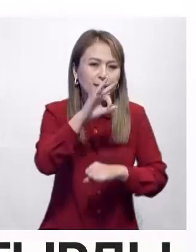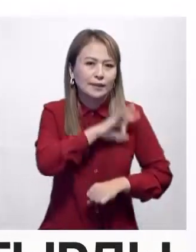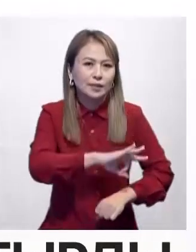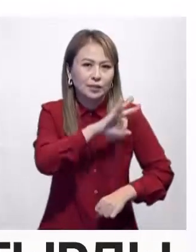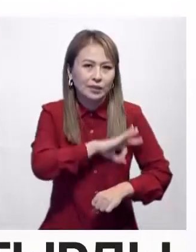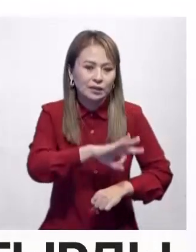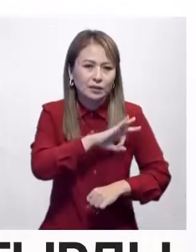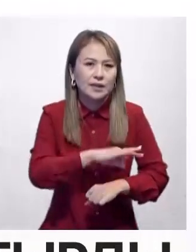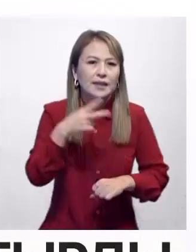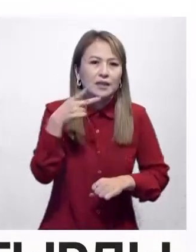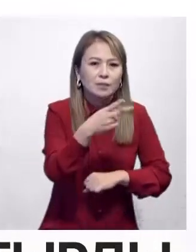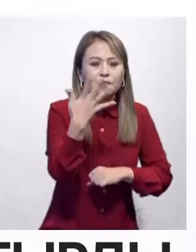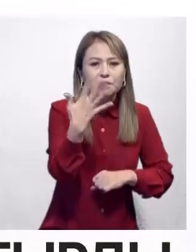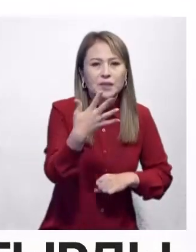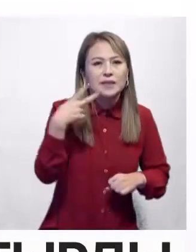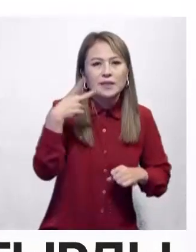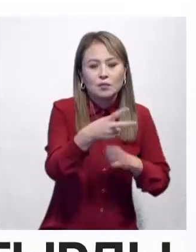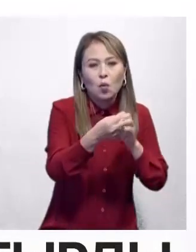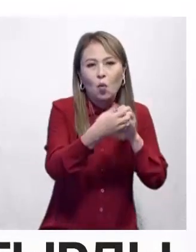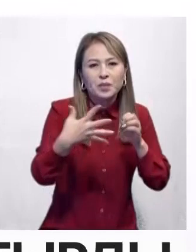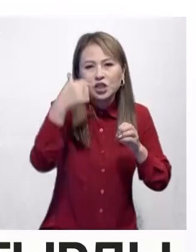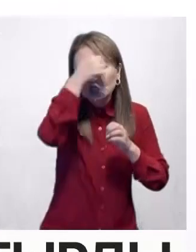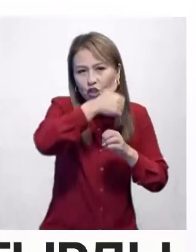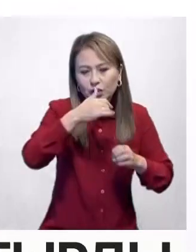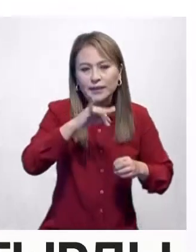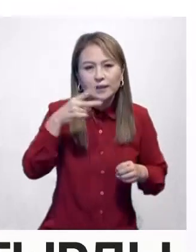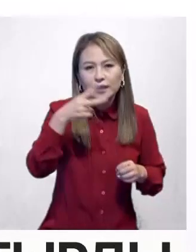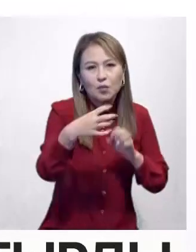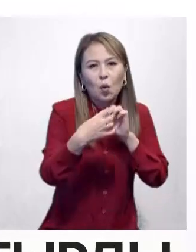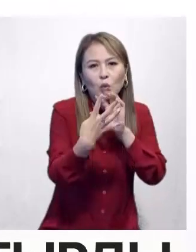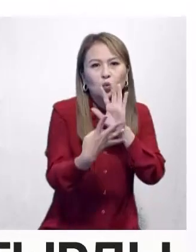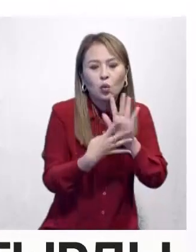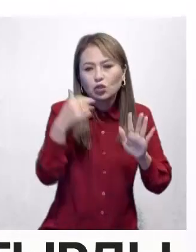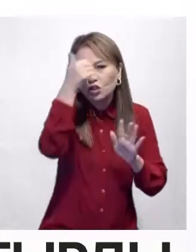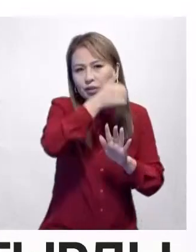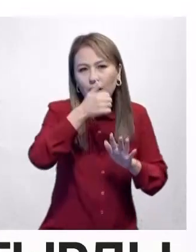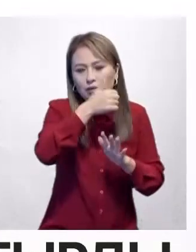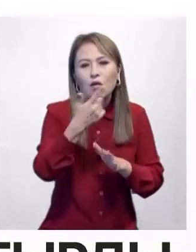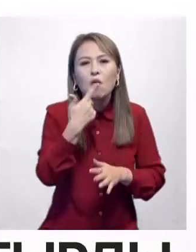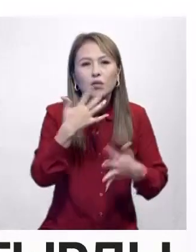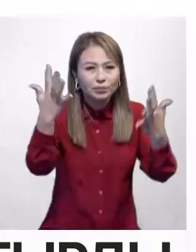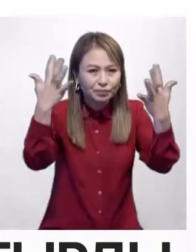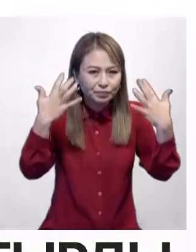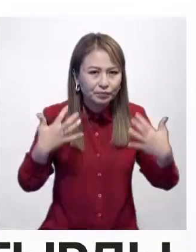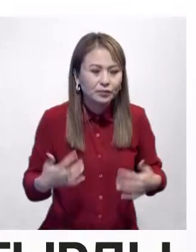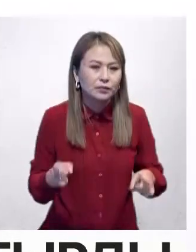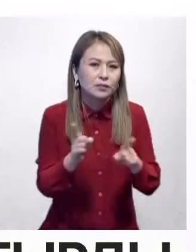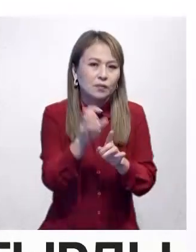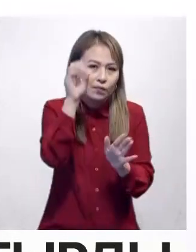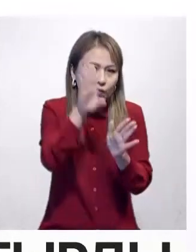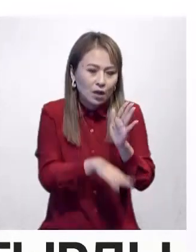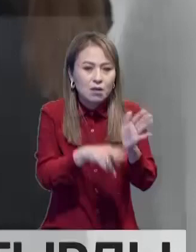тиімділігін 2005-ші, 2015-ші және 2019-ші жылдардағы қызылшаның алдыңғы өршуі